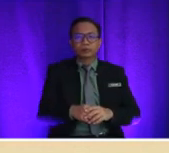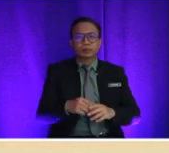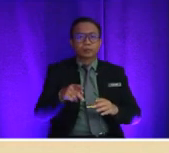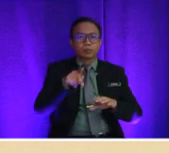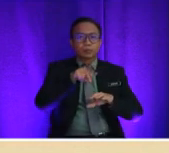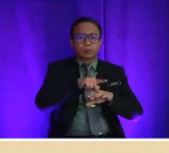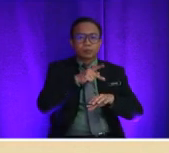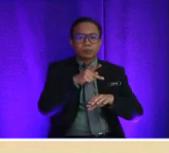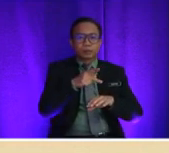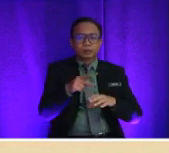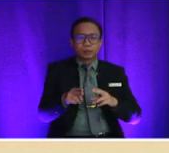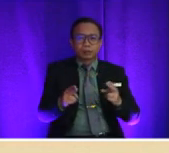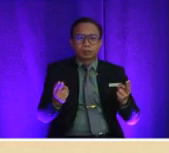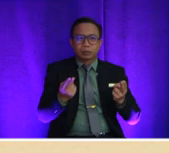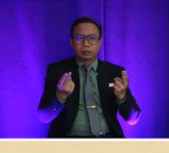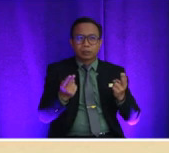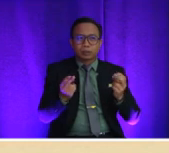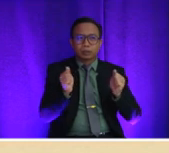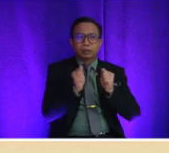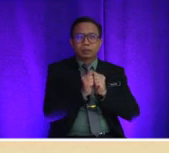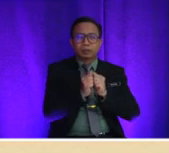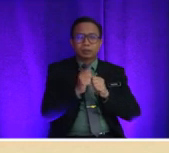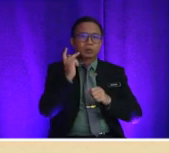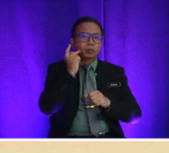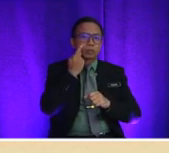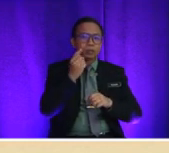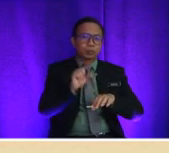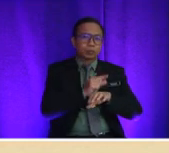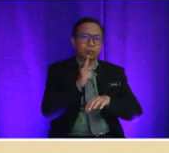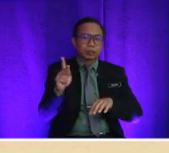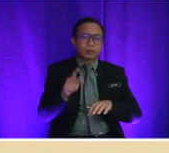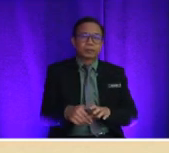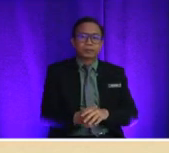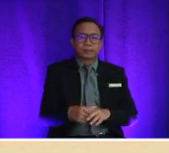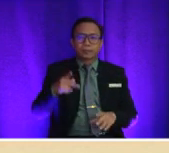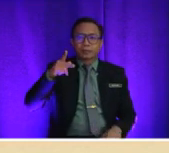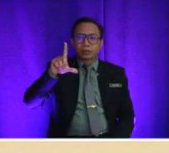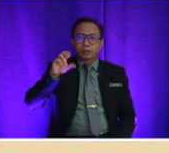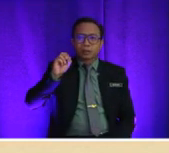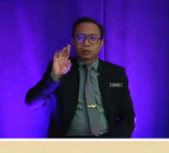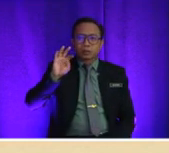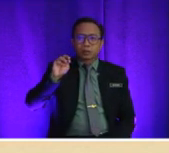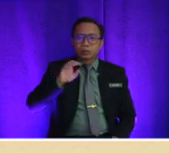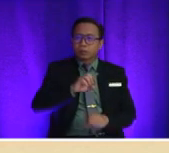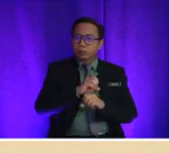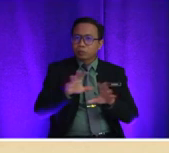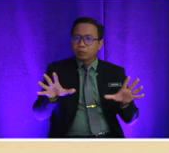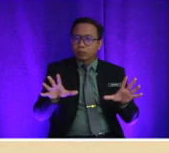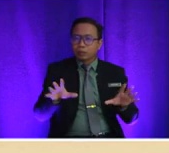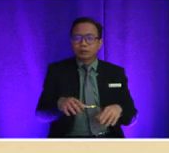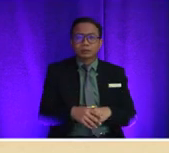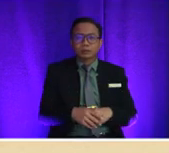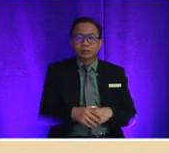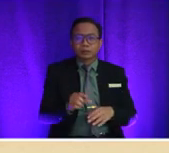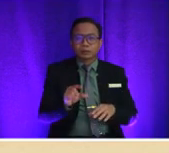dengan kuat Oke yang kedua menggunakan klorin untuk tiga